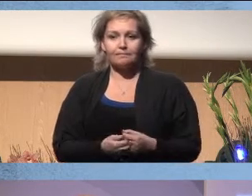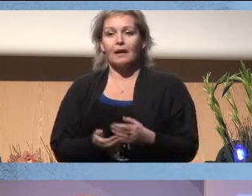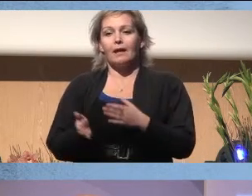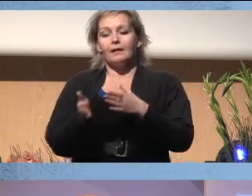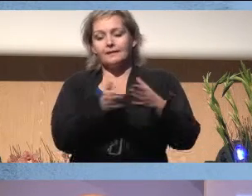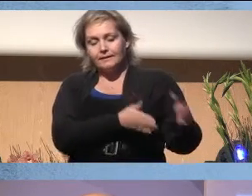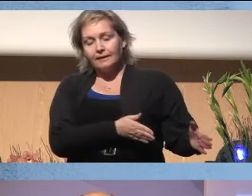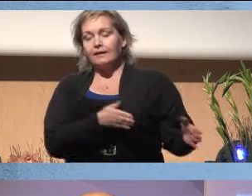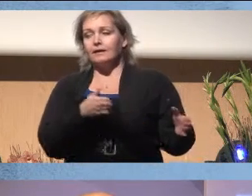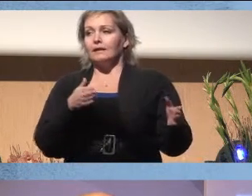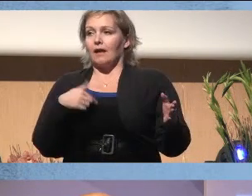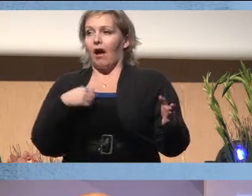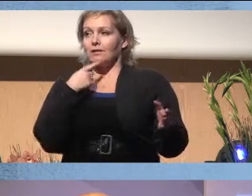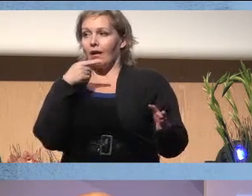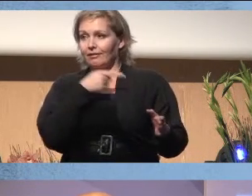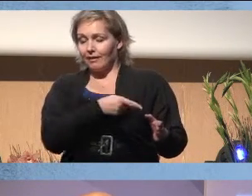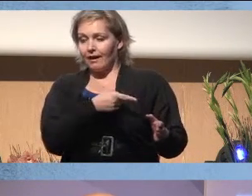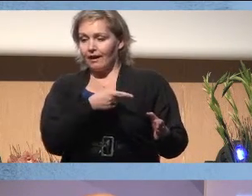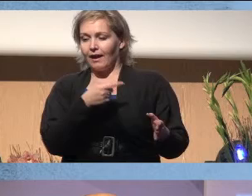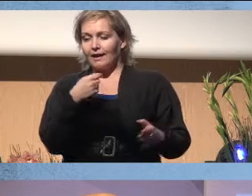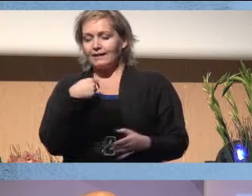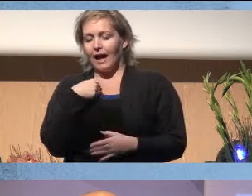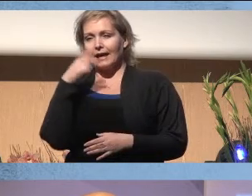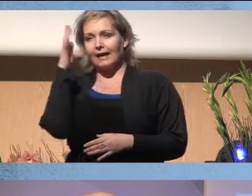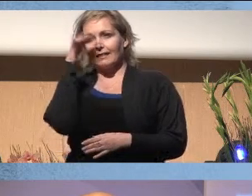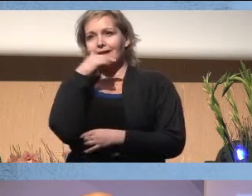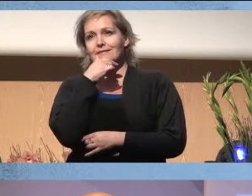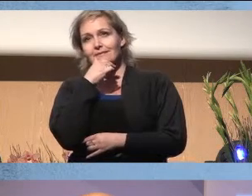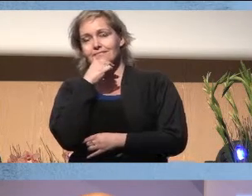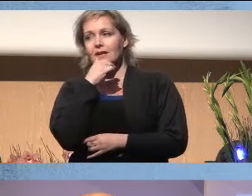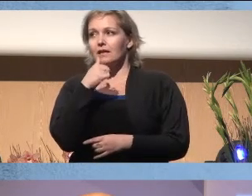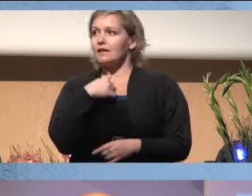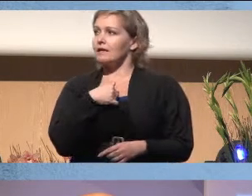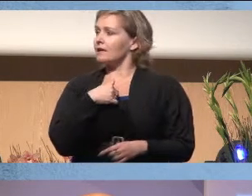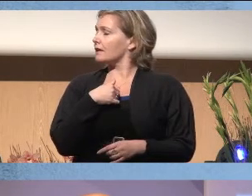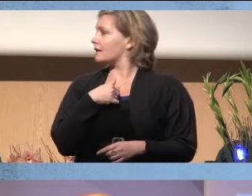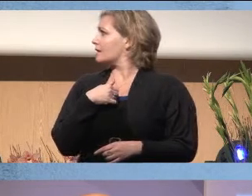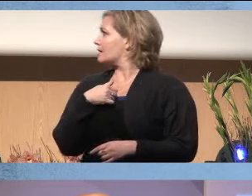det er sagt, så tenker jeg at